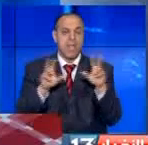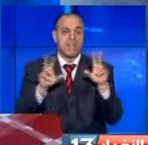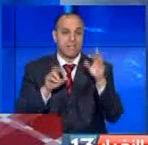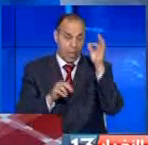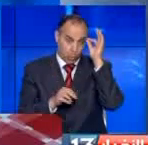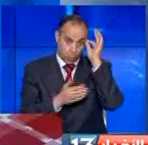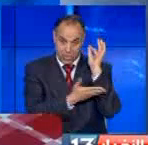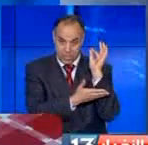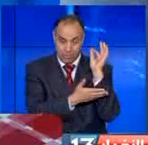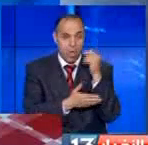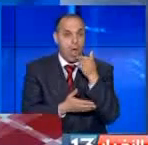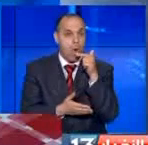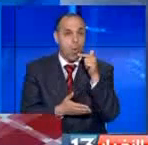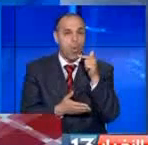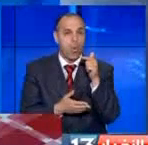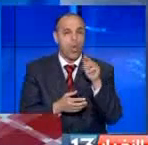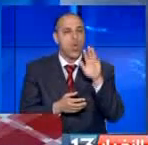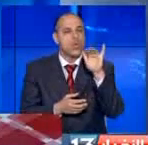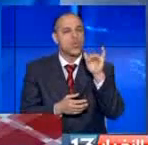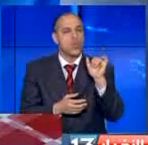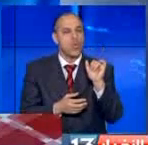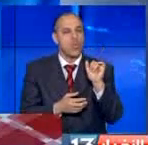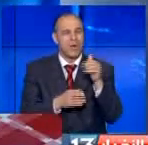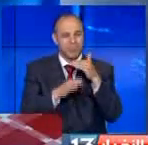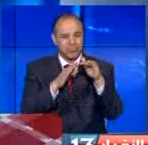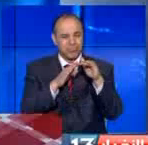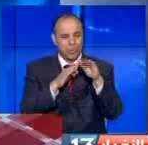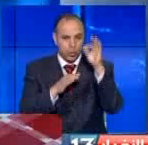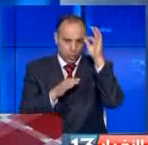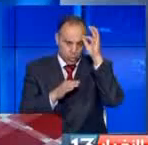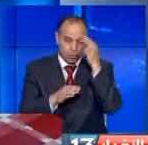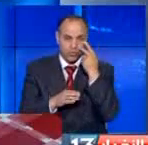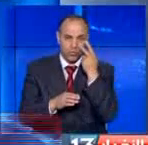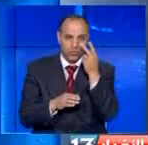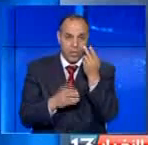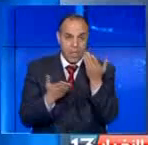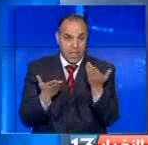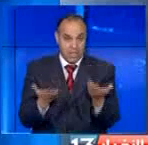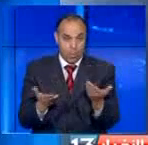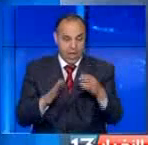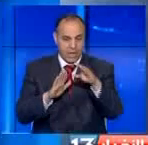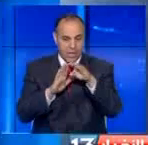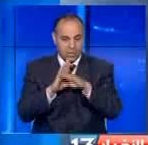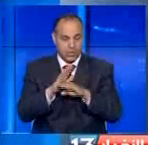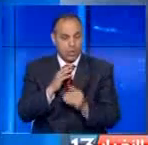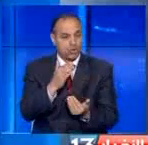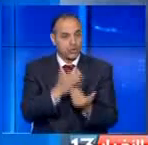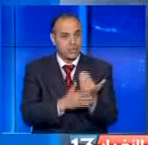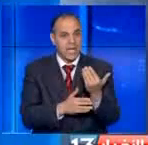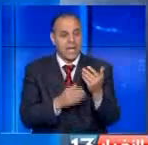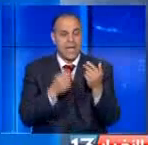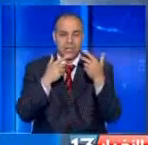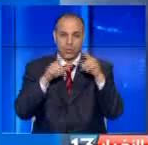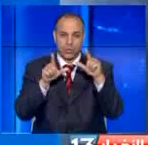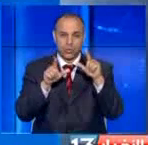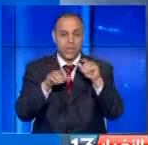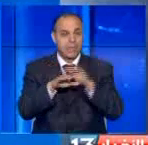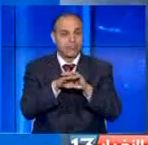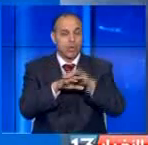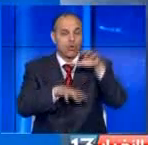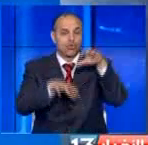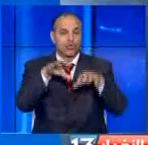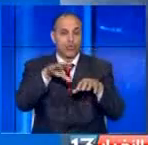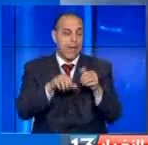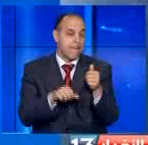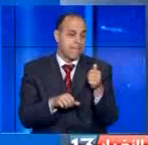التلفزة التونسية أو عن طريق اليوتيوب وطنية ريبلاي. ونستهل النشرة بالتطورات الجوية، حيث تسببت